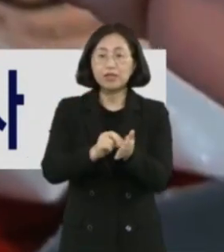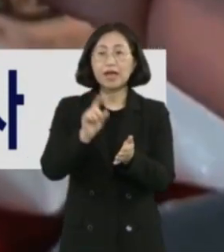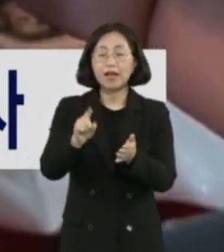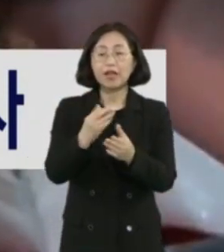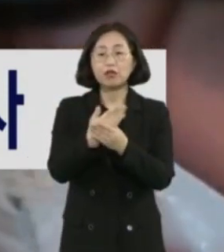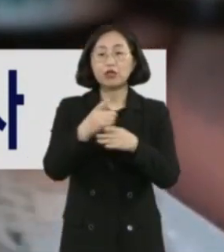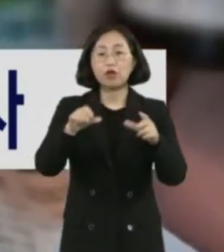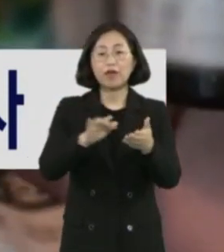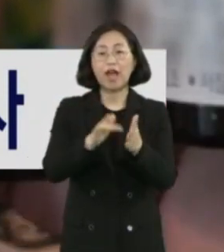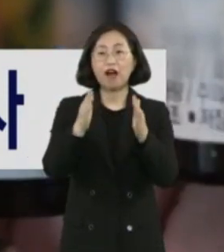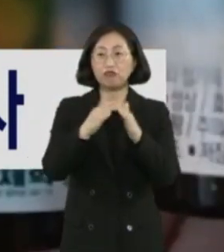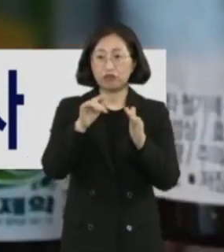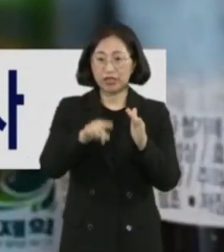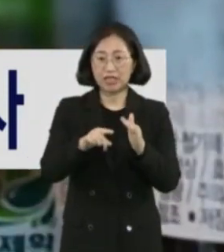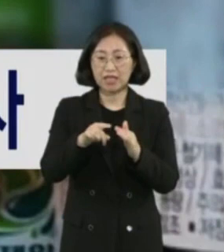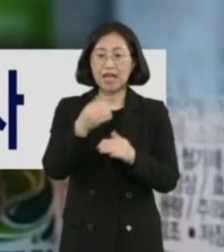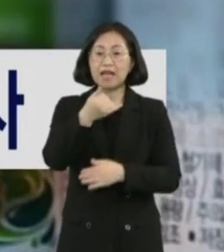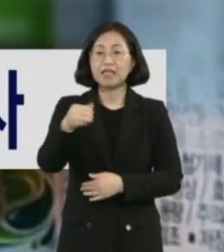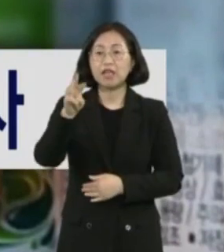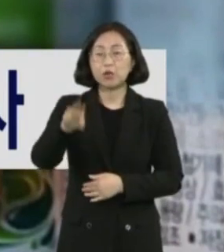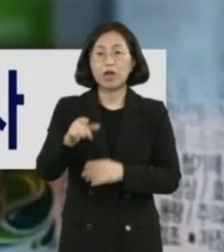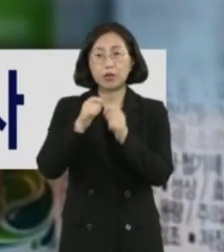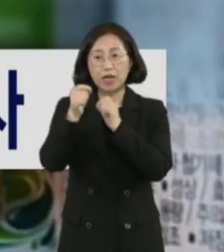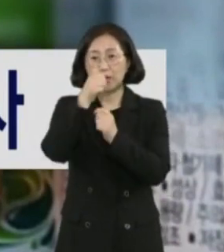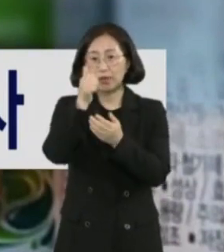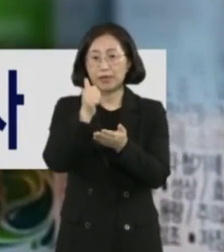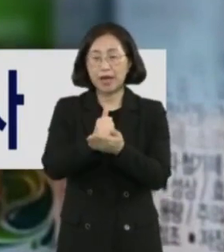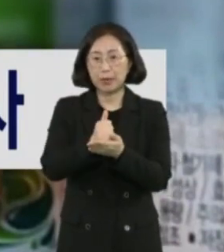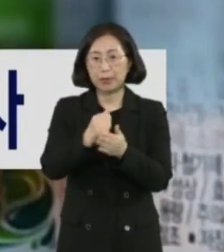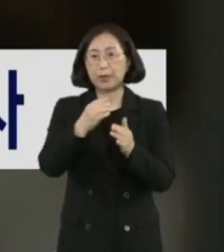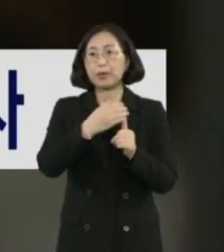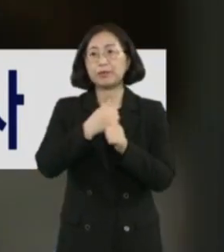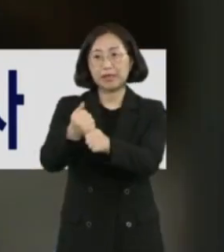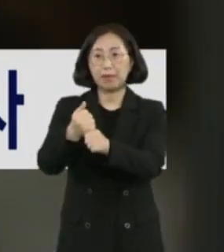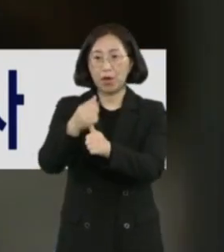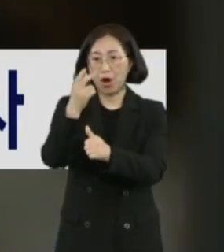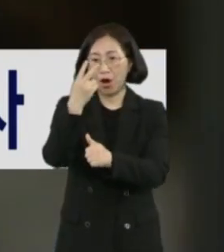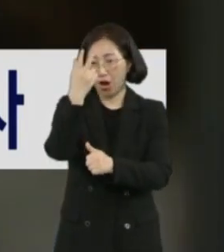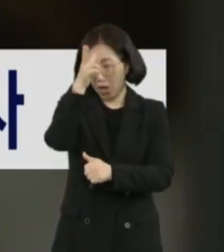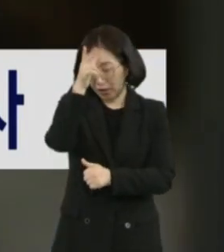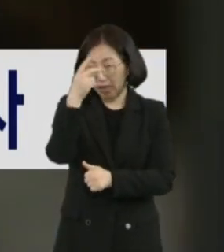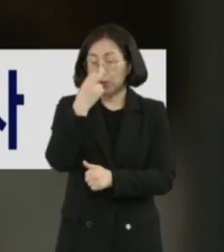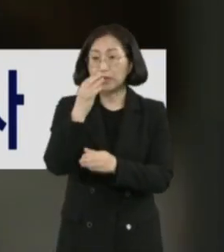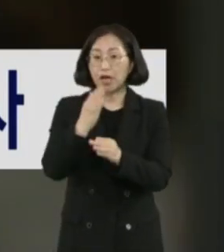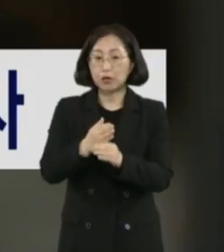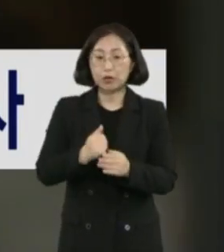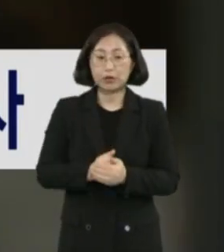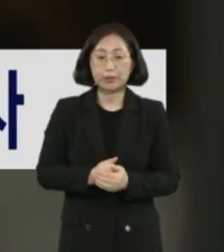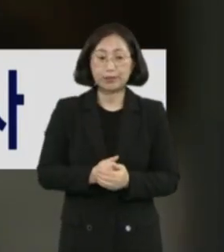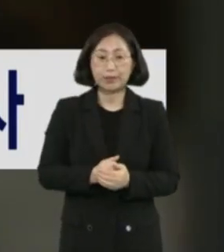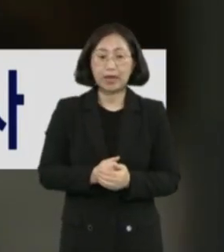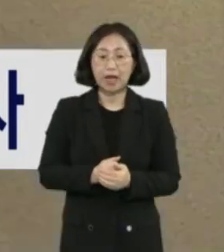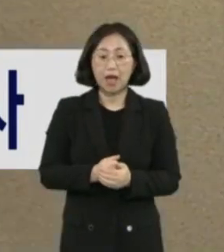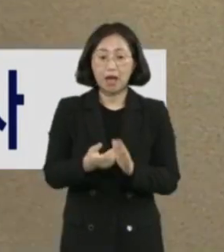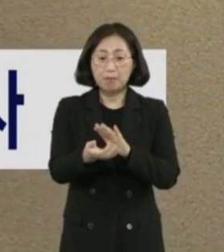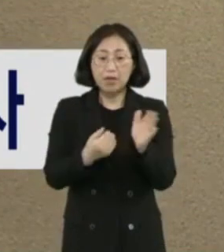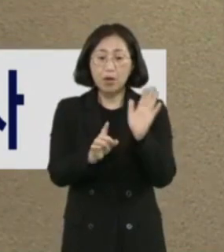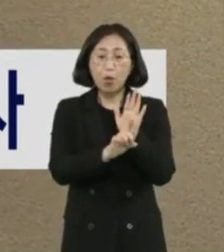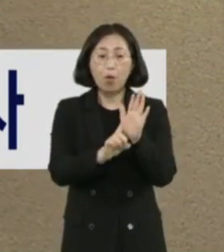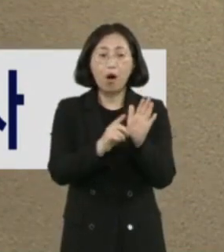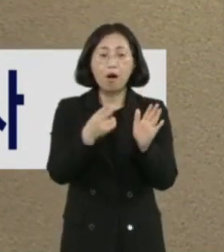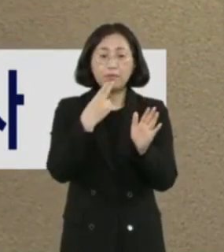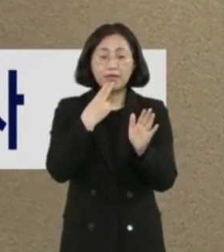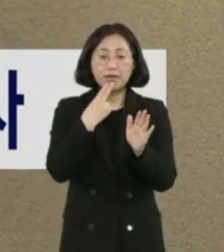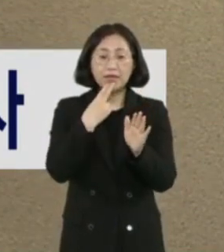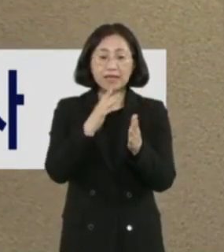A씨가 세종에서도 사기 혐의로 입건돼 경찰에 조사를 받고 있습니다. 세종 남부경찰서는 사전 고지 없이